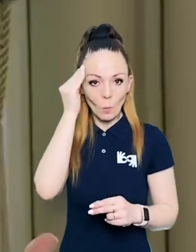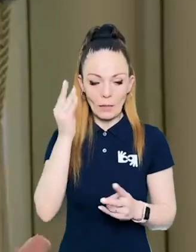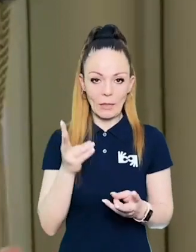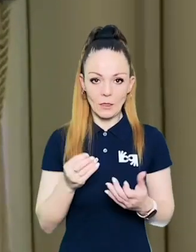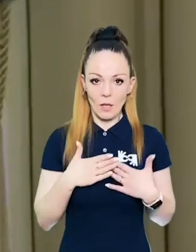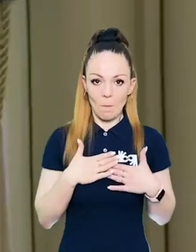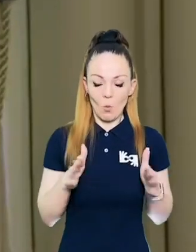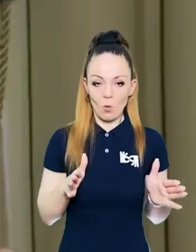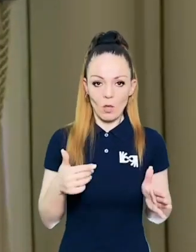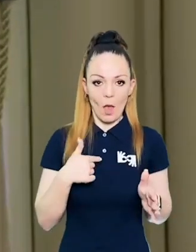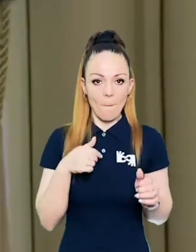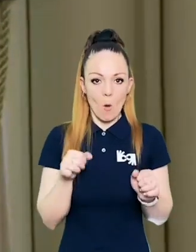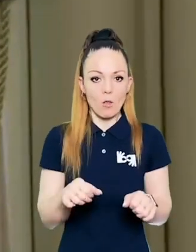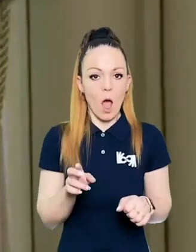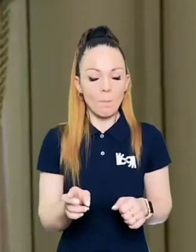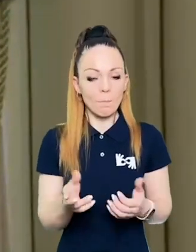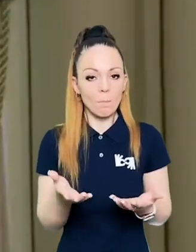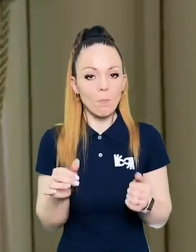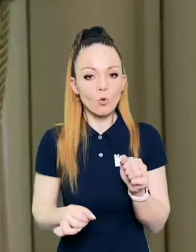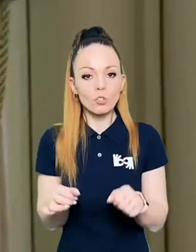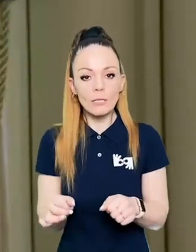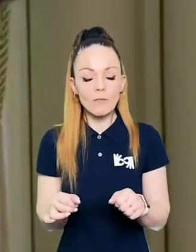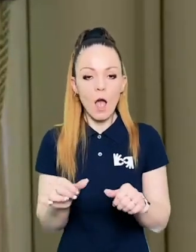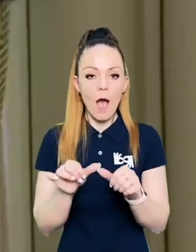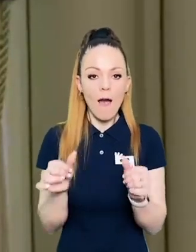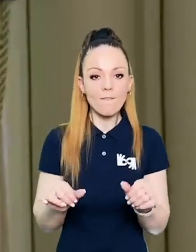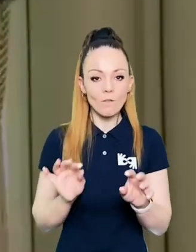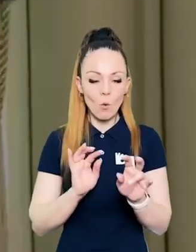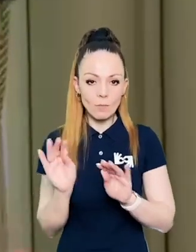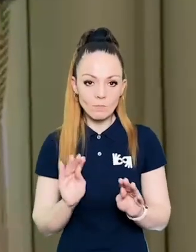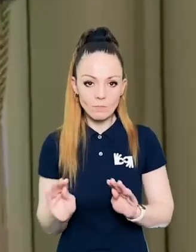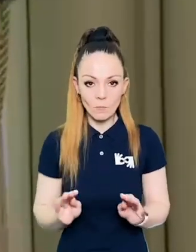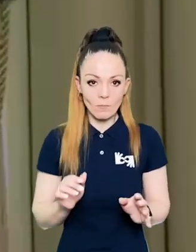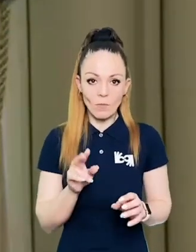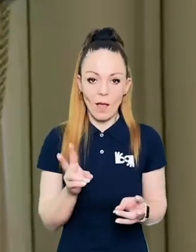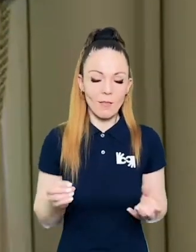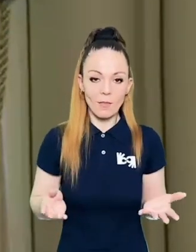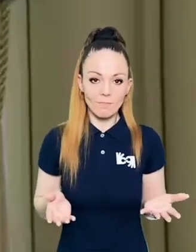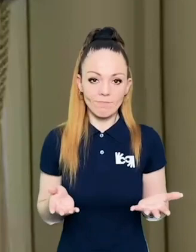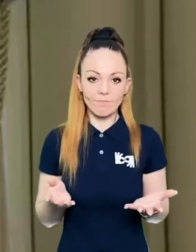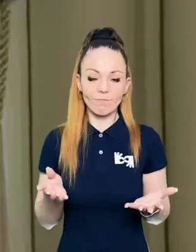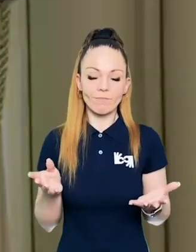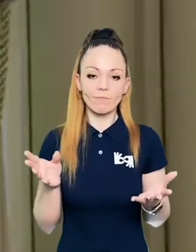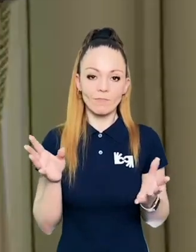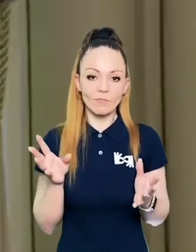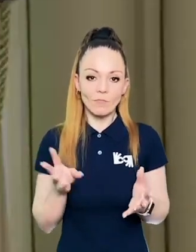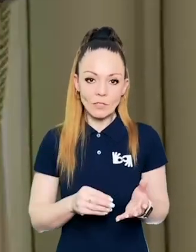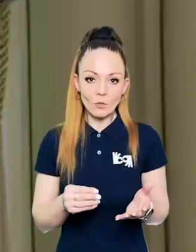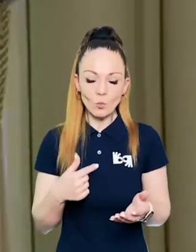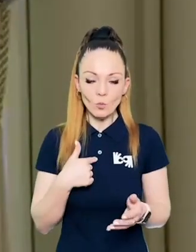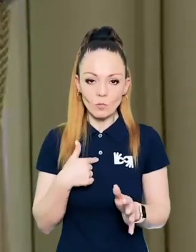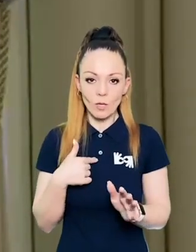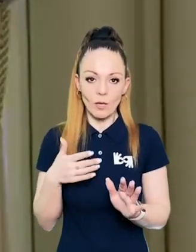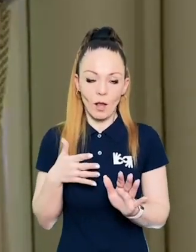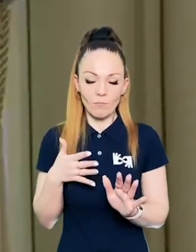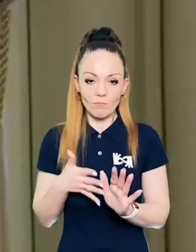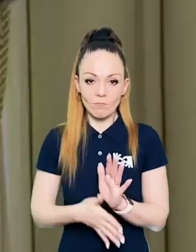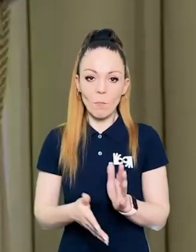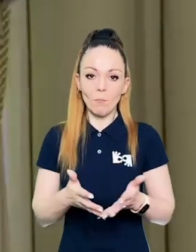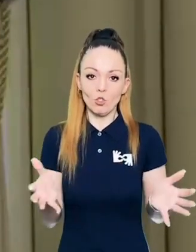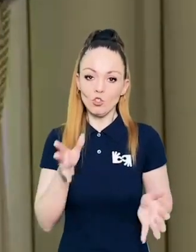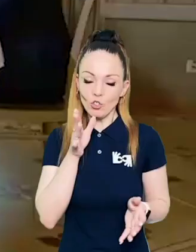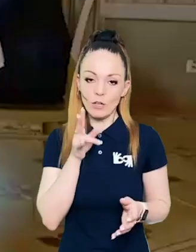його думки, не мої. Я могла б їх, можливо, якось оформити, але це в мене вже зайняло більше часу, ніж